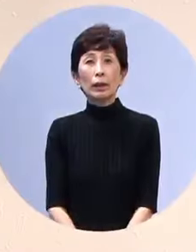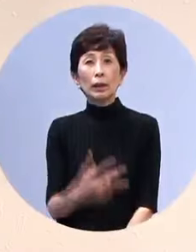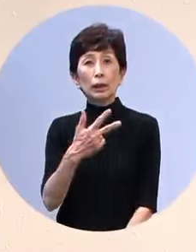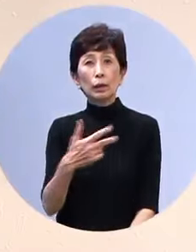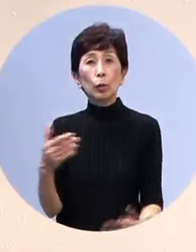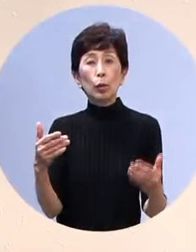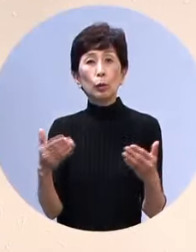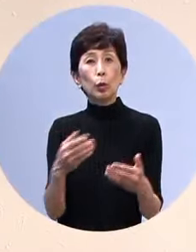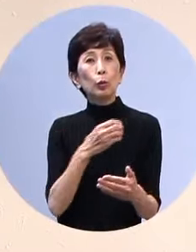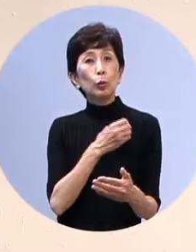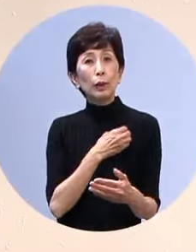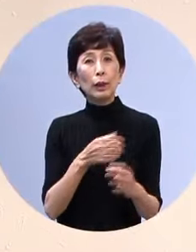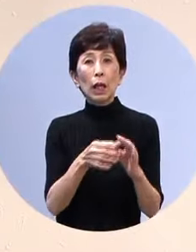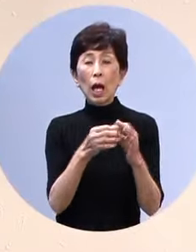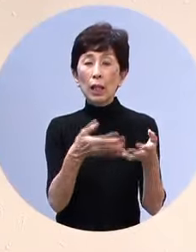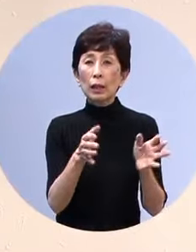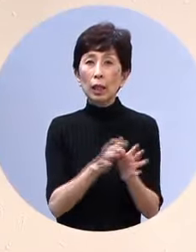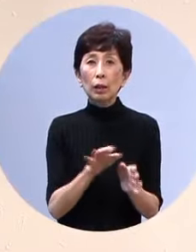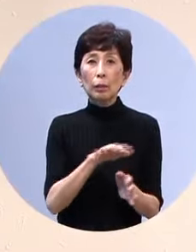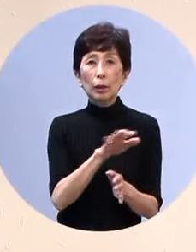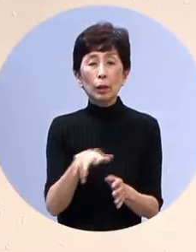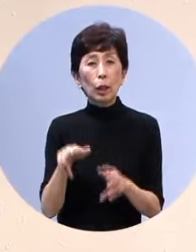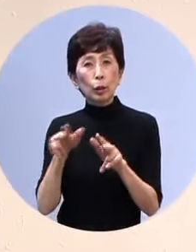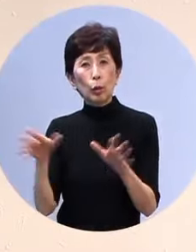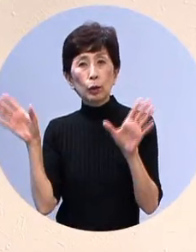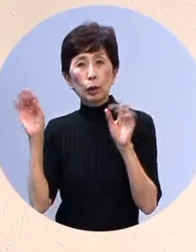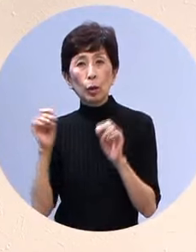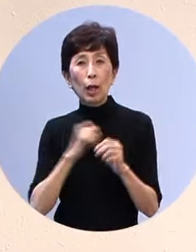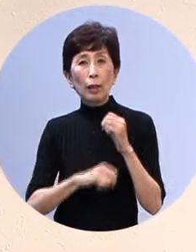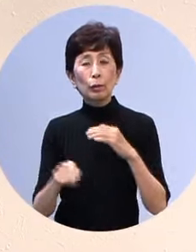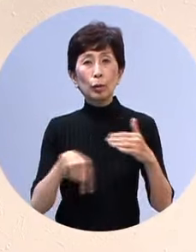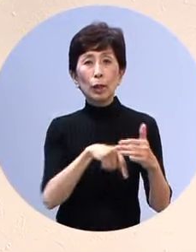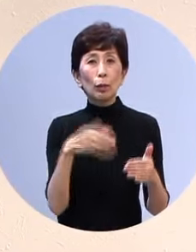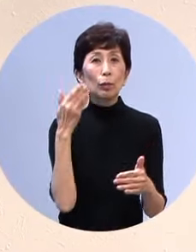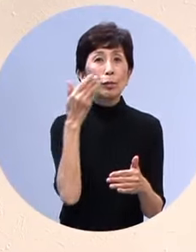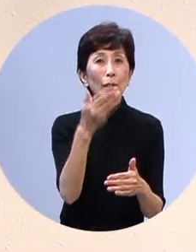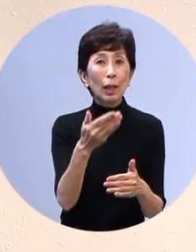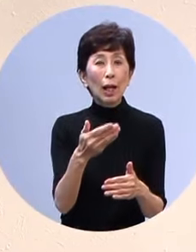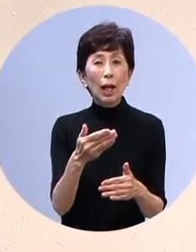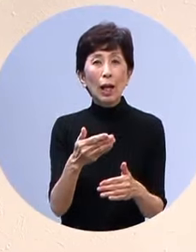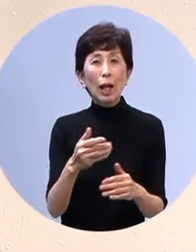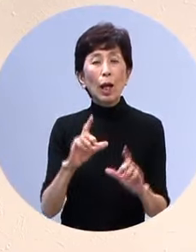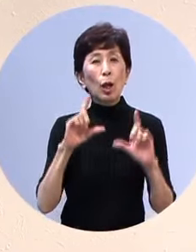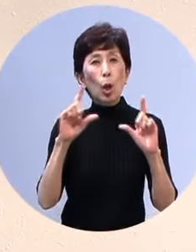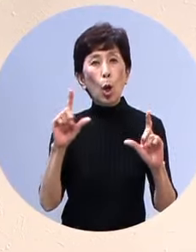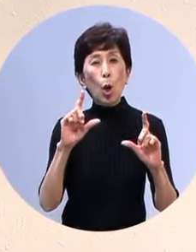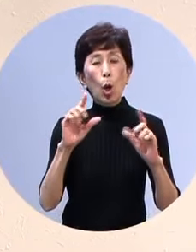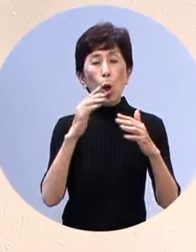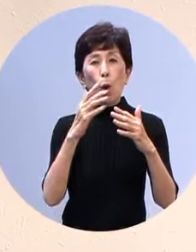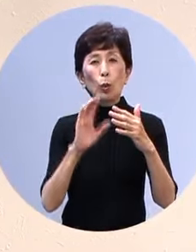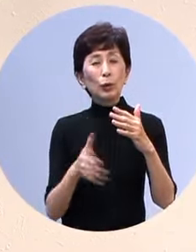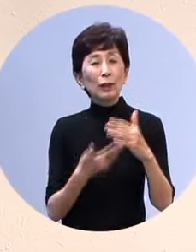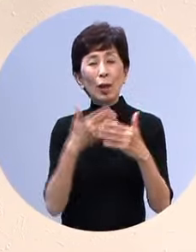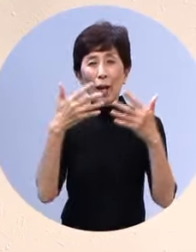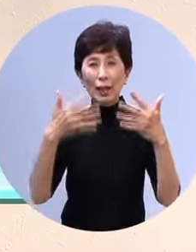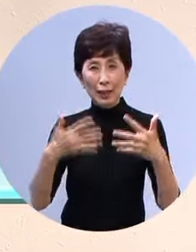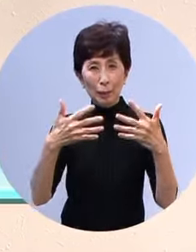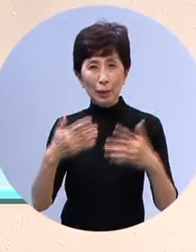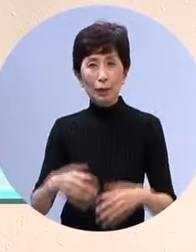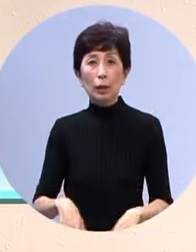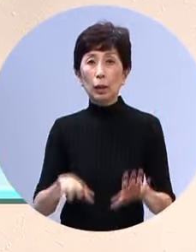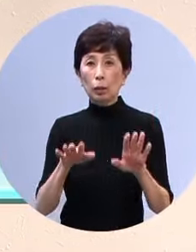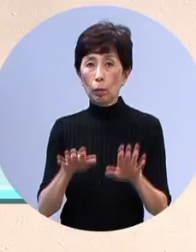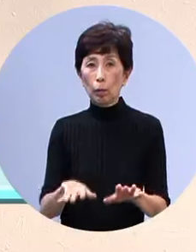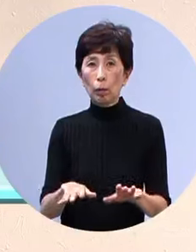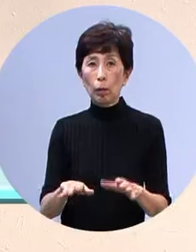市の職員や関連団体の方から行政情報や活動内容について伺う広報藤沢 TV のコーナーです。今回